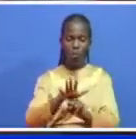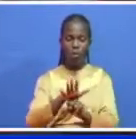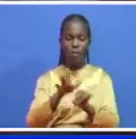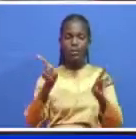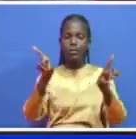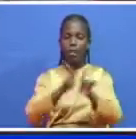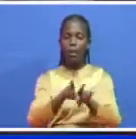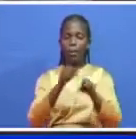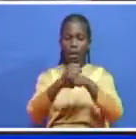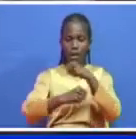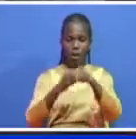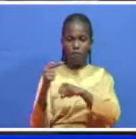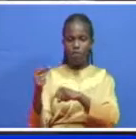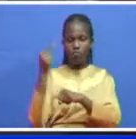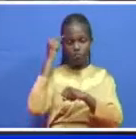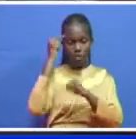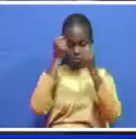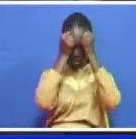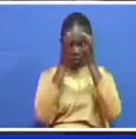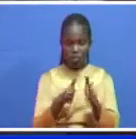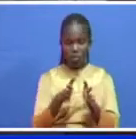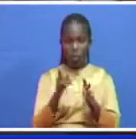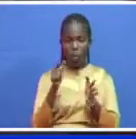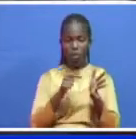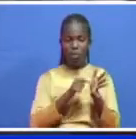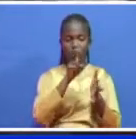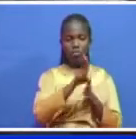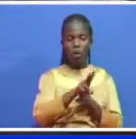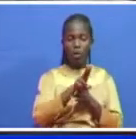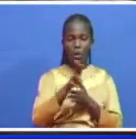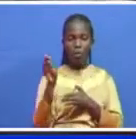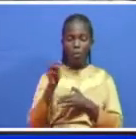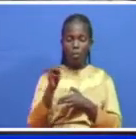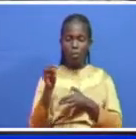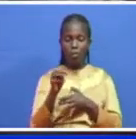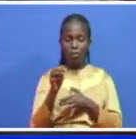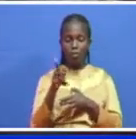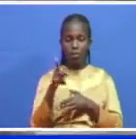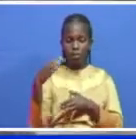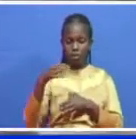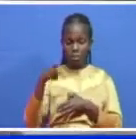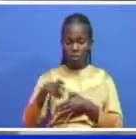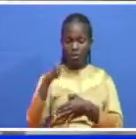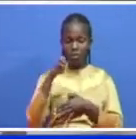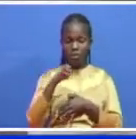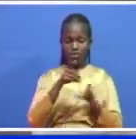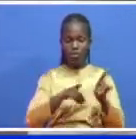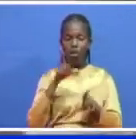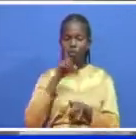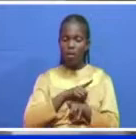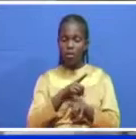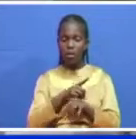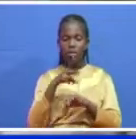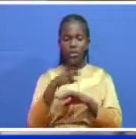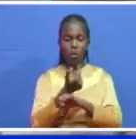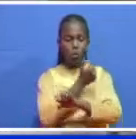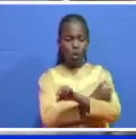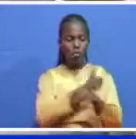COVID-19. Uingi uwa mwaka wambe wa maniwa milioni mwaka tuna ili alama neki mutiani wa kilasi chana nyawe KCPE kuyonga na skulu sia